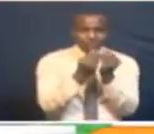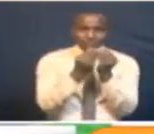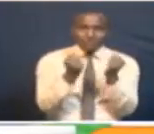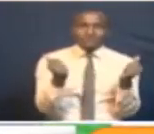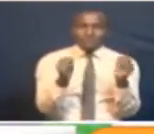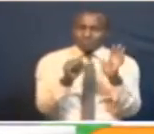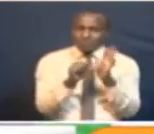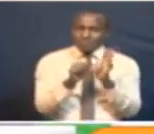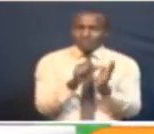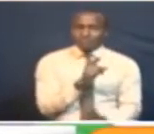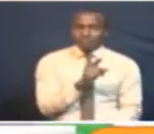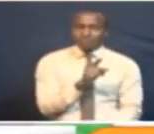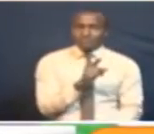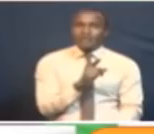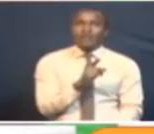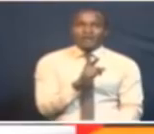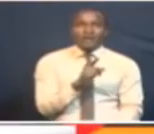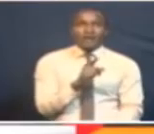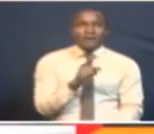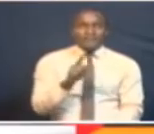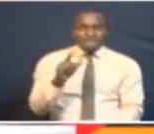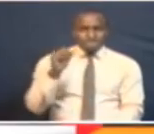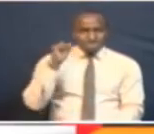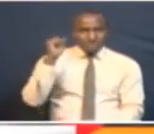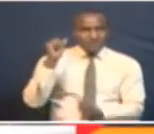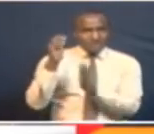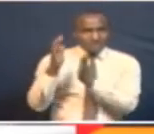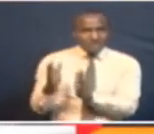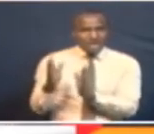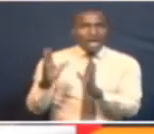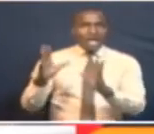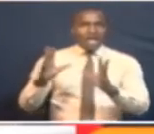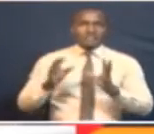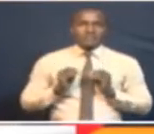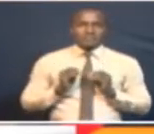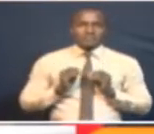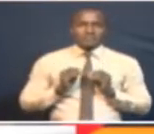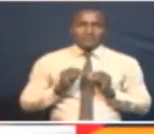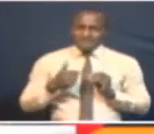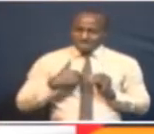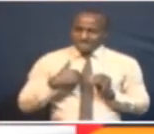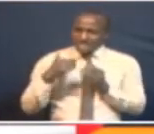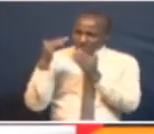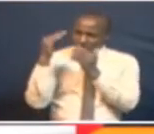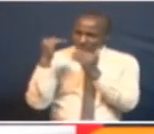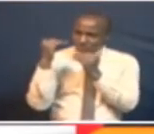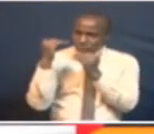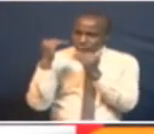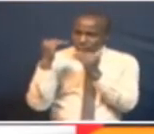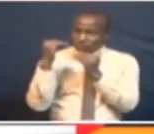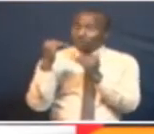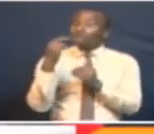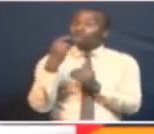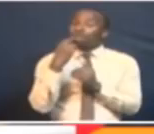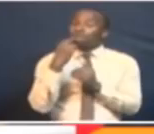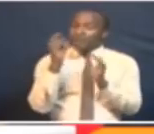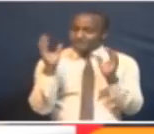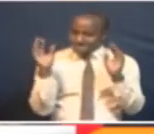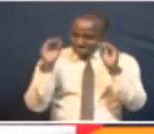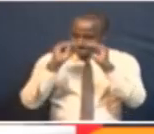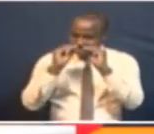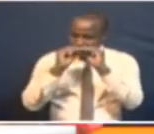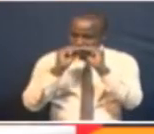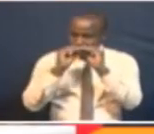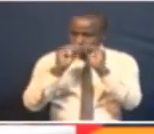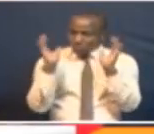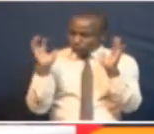wanasiasa wa chama hicho wamekaribisha hatua hiyo. Maombi yangu na maombi yetu ni kwamba siku hiyo tukikutana,